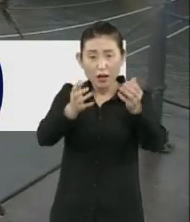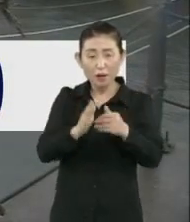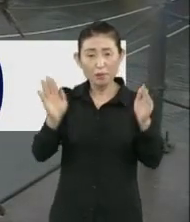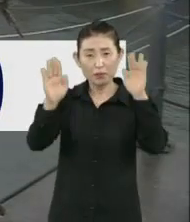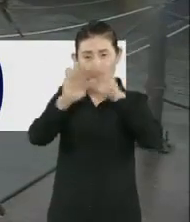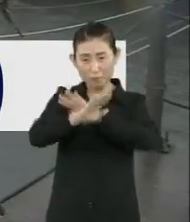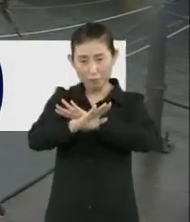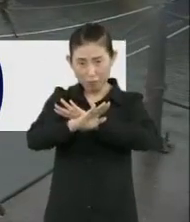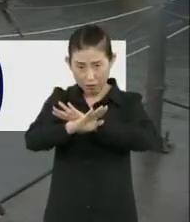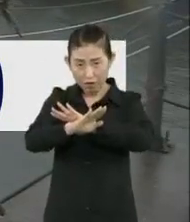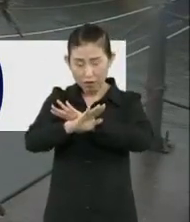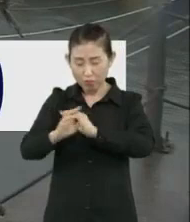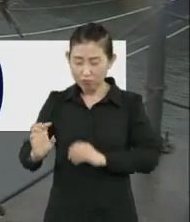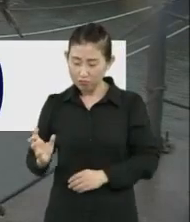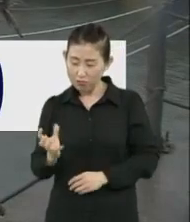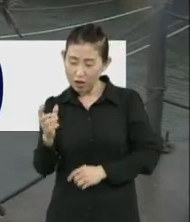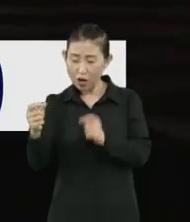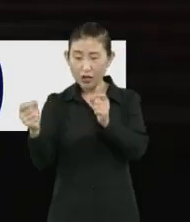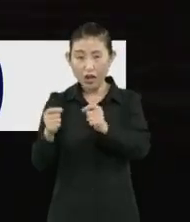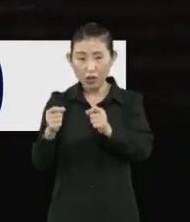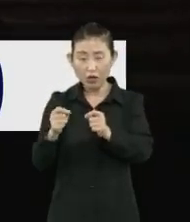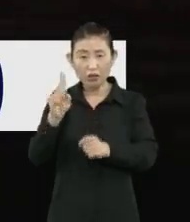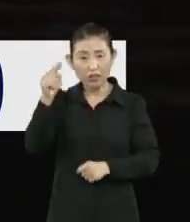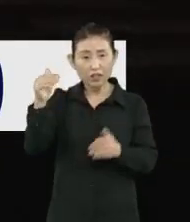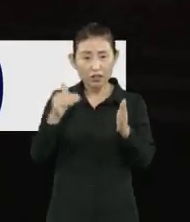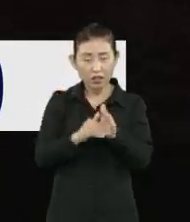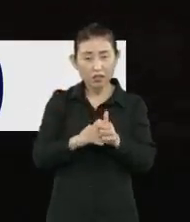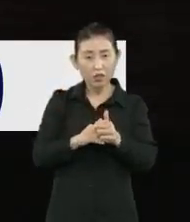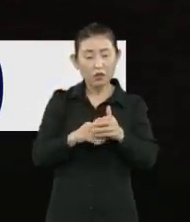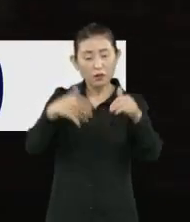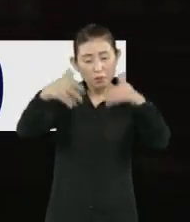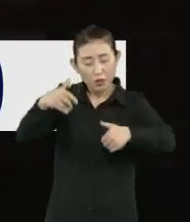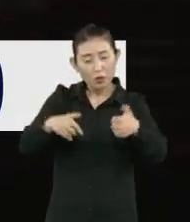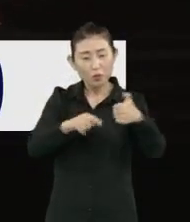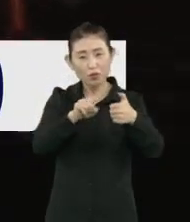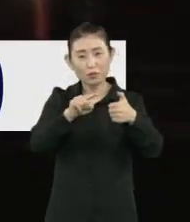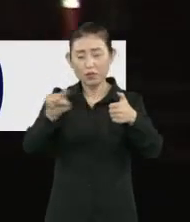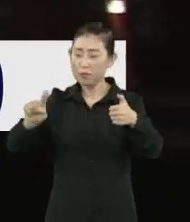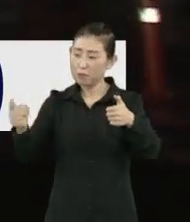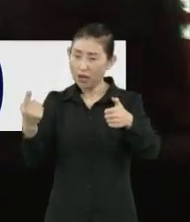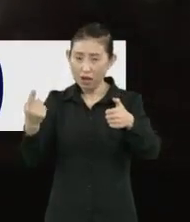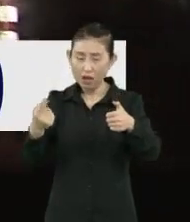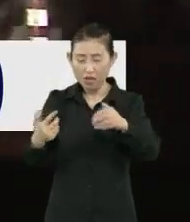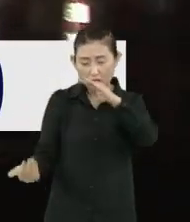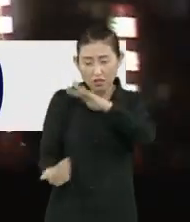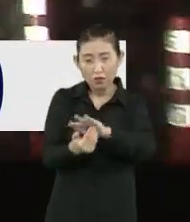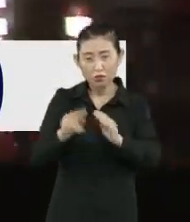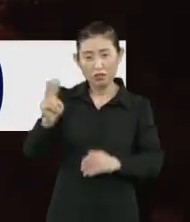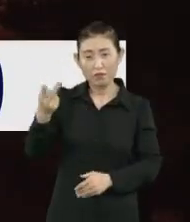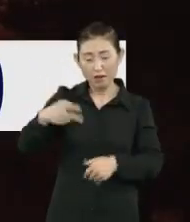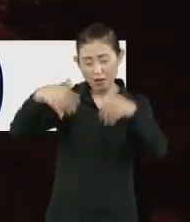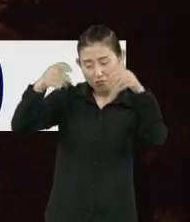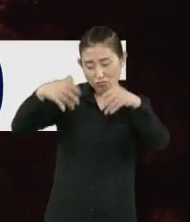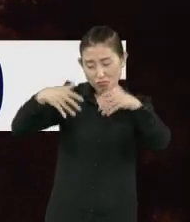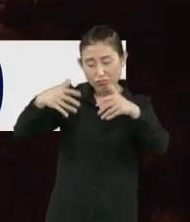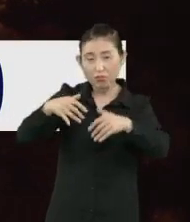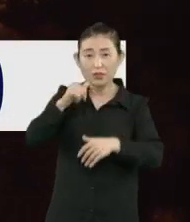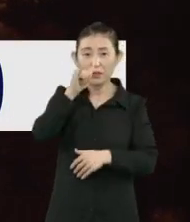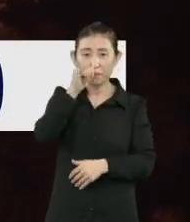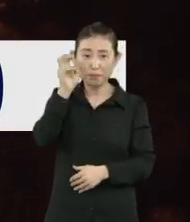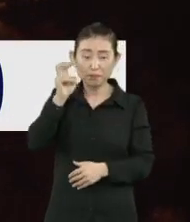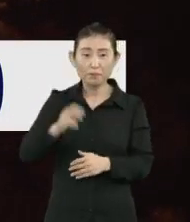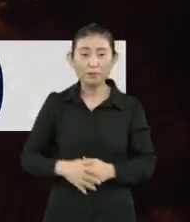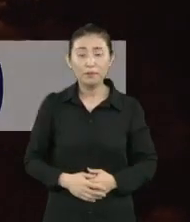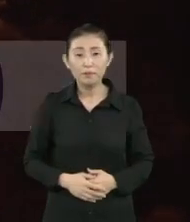태풍 의 간접 영향권에 들면서 내일까지 50에서 150mm 많은 곳은 최대 200mm 가량의 비를 더 뿌릴 것으로